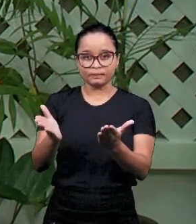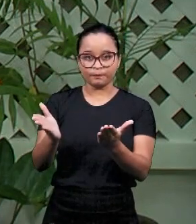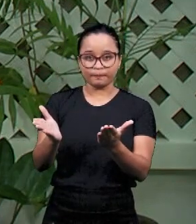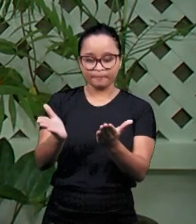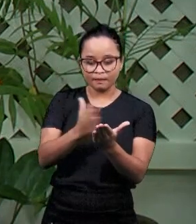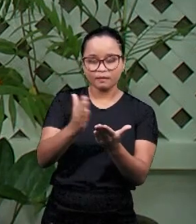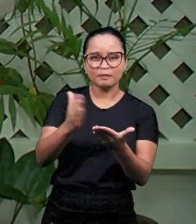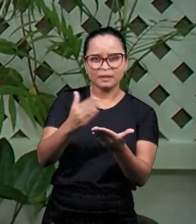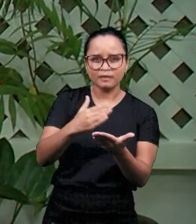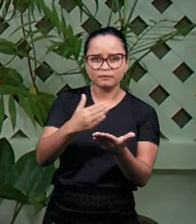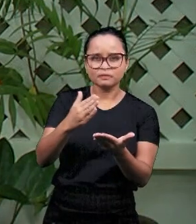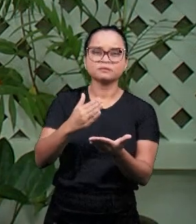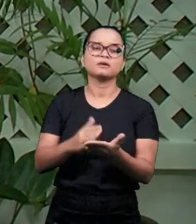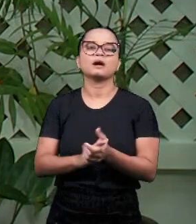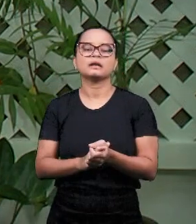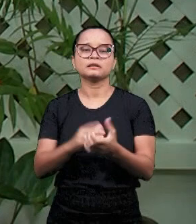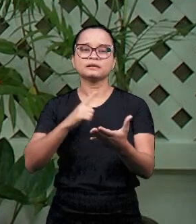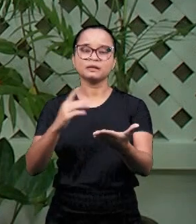dans